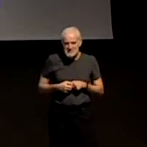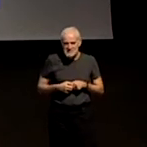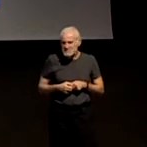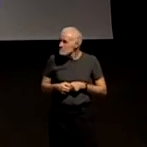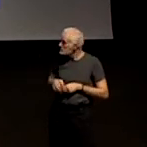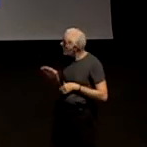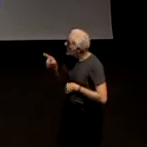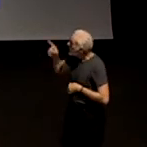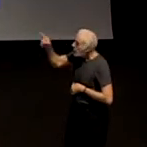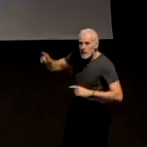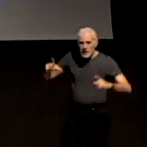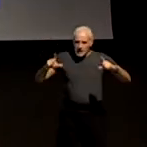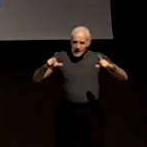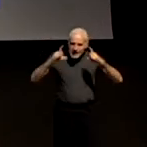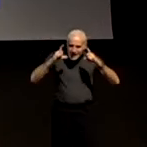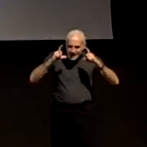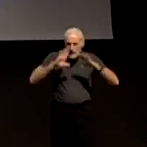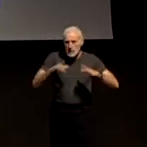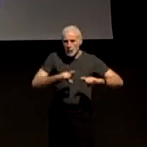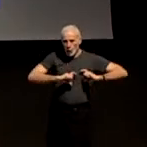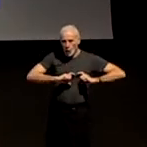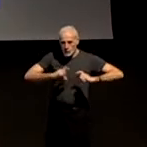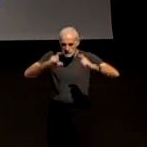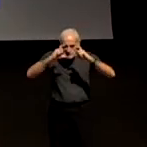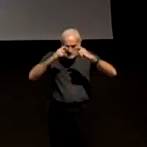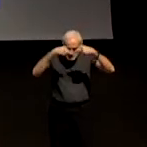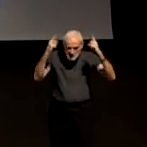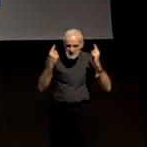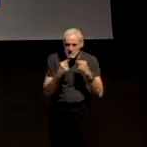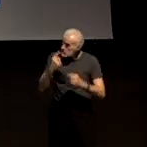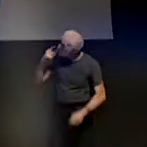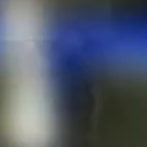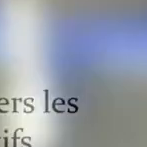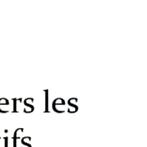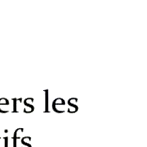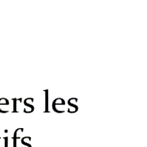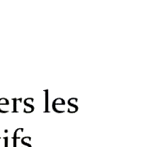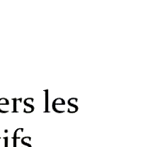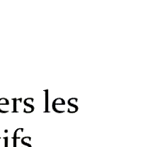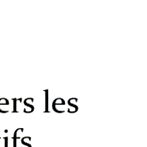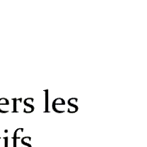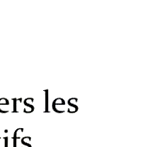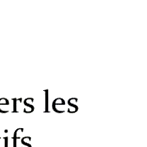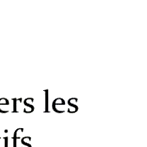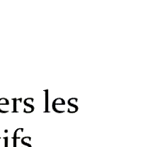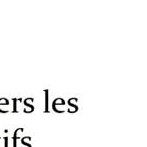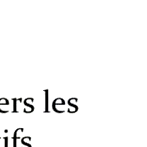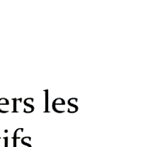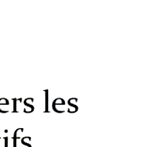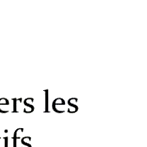le disque faciale c'est ce beau coeur que vous voyez ici qui est présent chez la majorité des des rapaces nocturnes